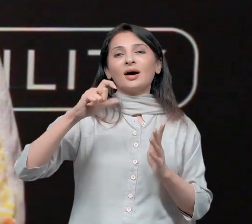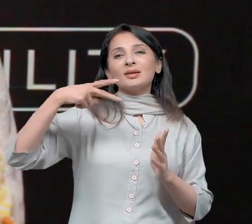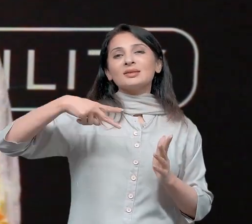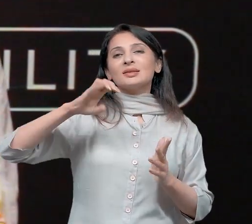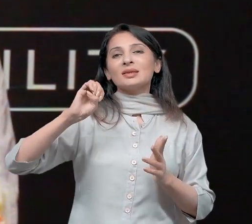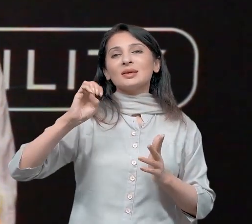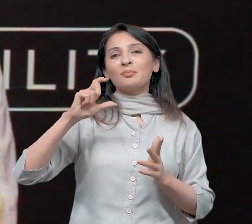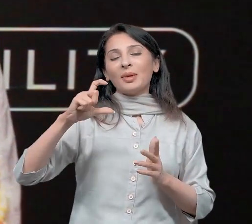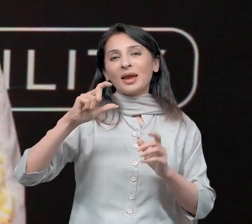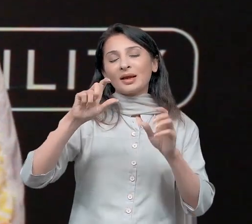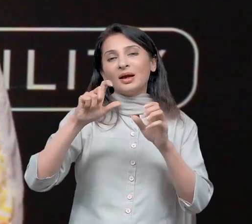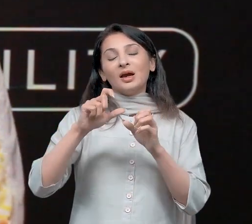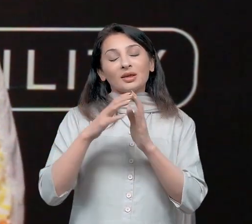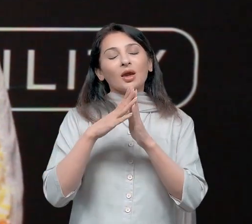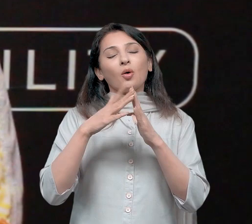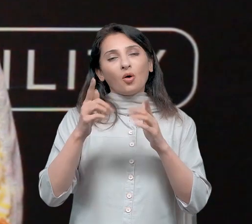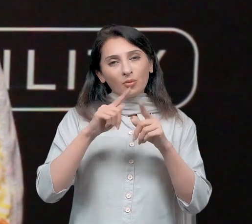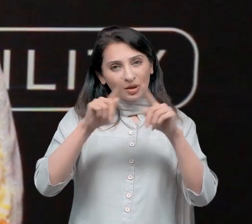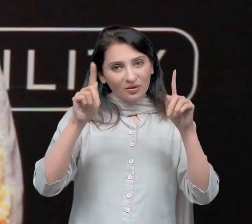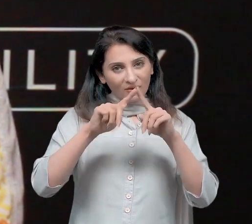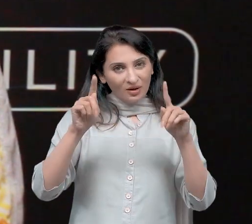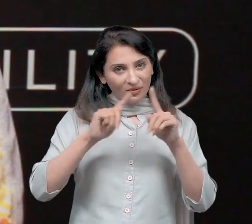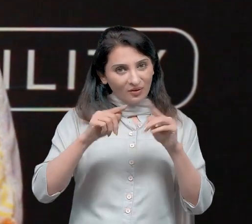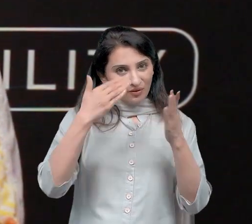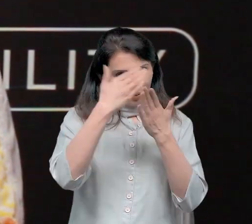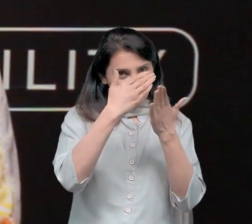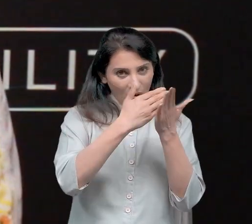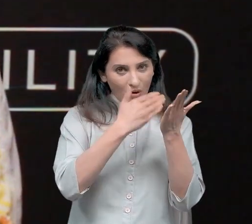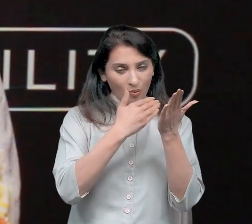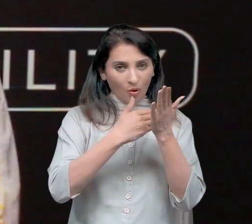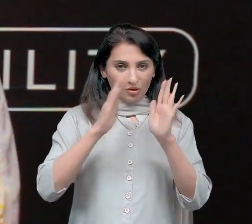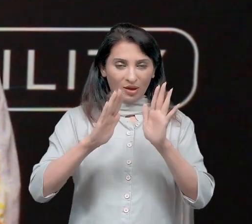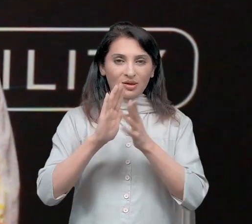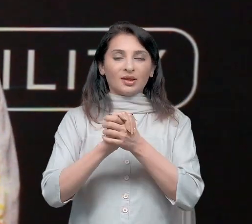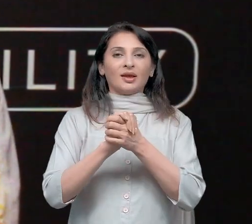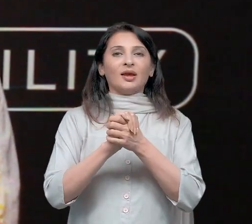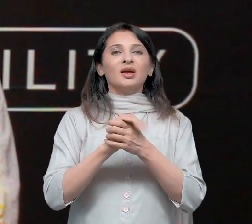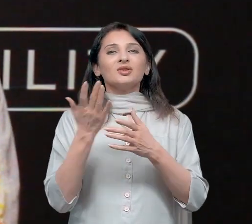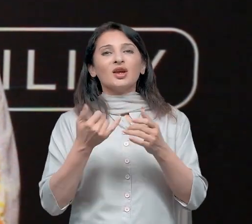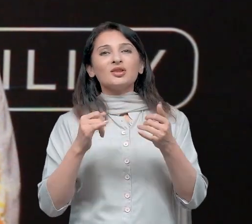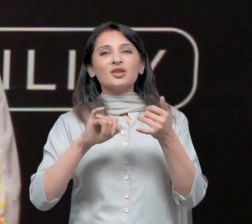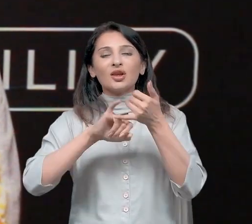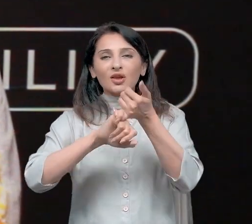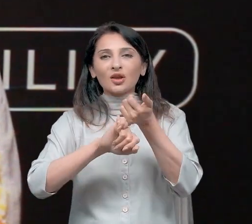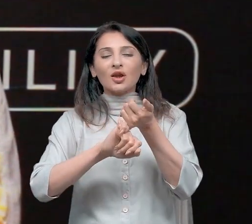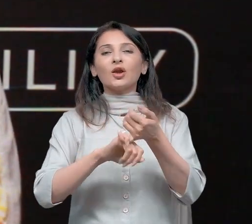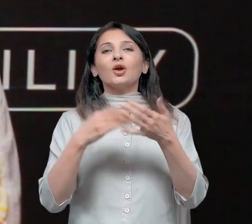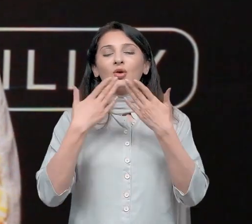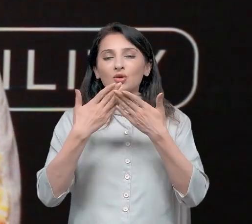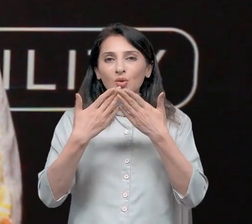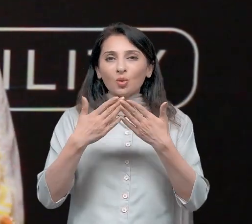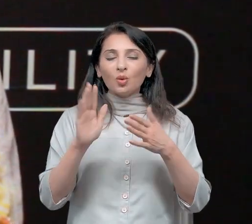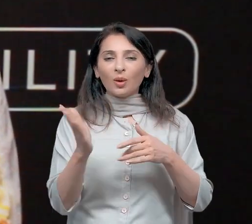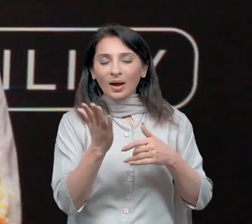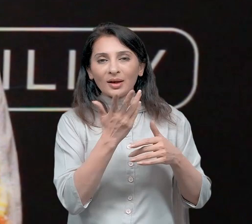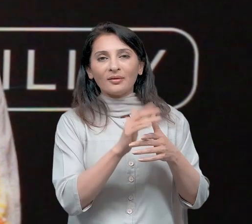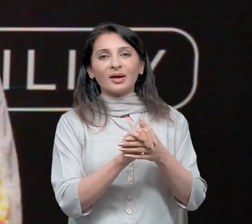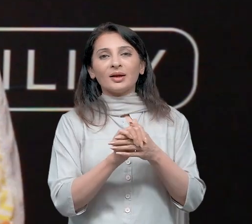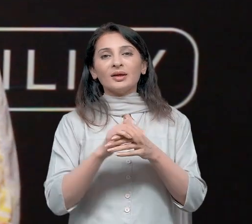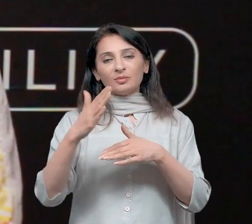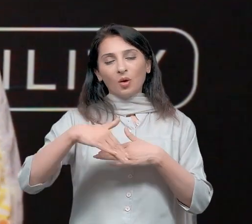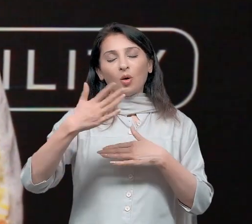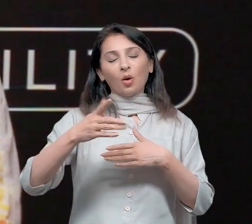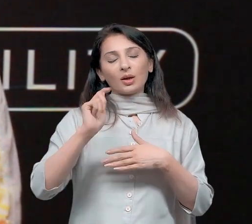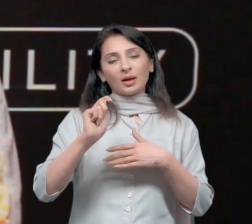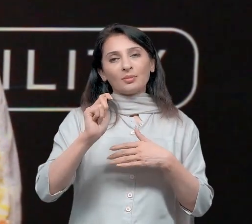اسکول کھولنا، جیسے ووکیشنل میں نے کہا ہے ویسے کریں. تو اس کے اوپر اور کام ہو تو بہتر ہے. بات یہ ہے کہ جو سی پیک کا